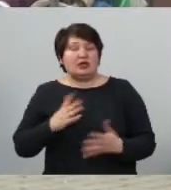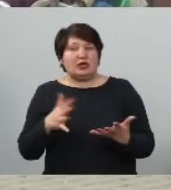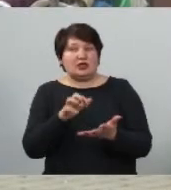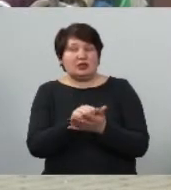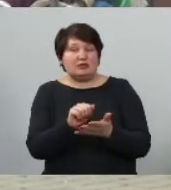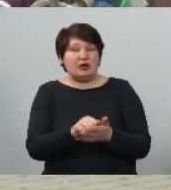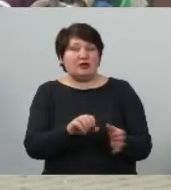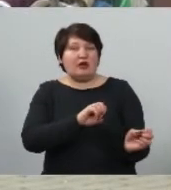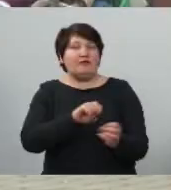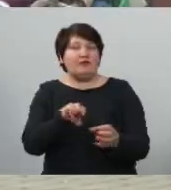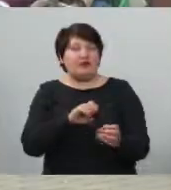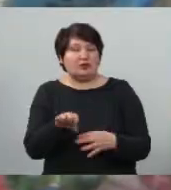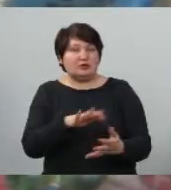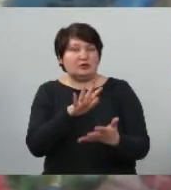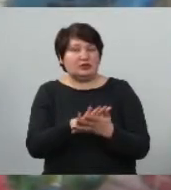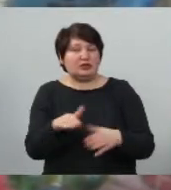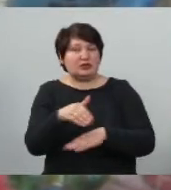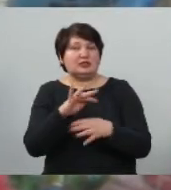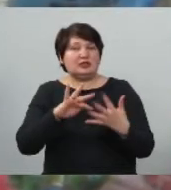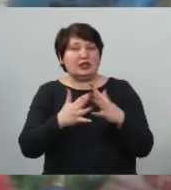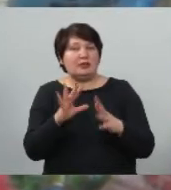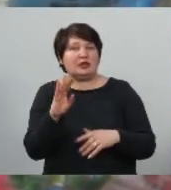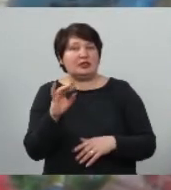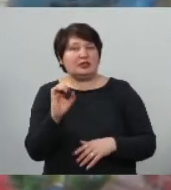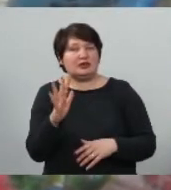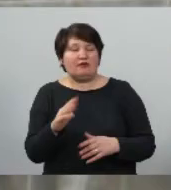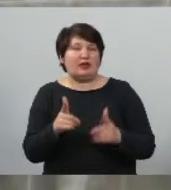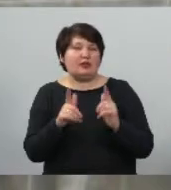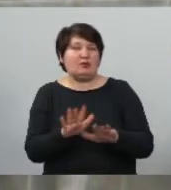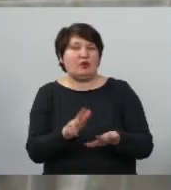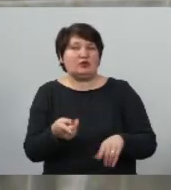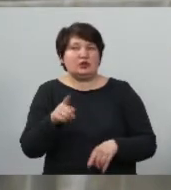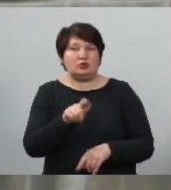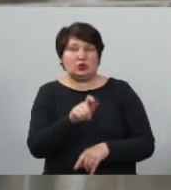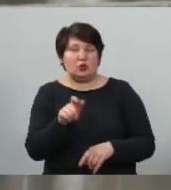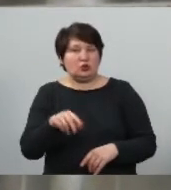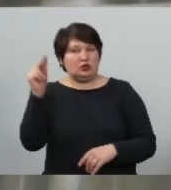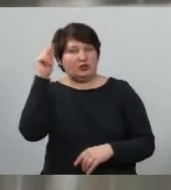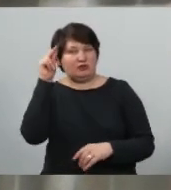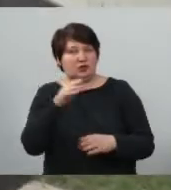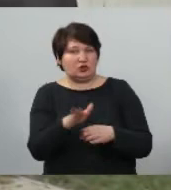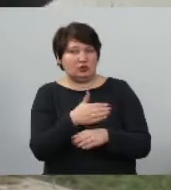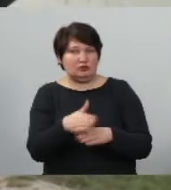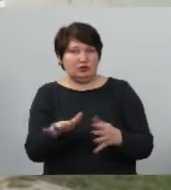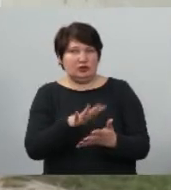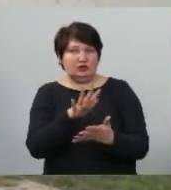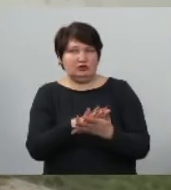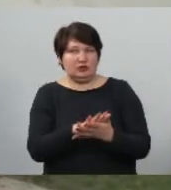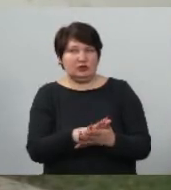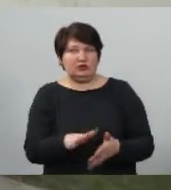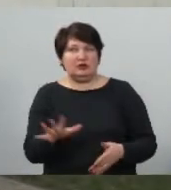вивозом побутового сміття з Микитинців. Він категорично не погоджується з тим, що люди навчились сортувати сміття. Шифер.